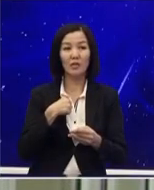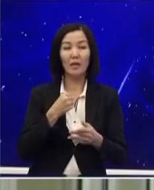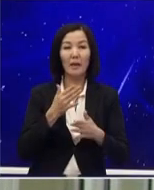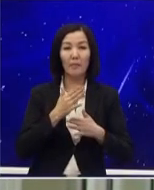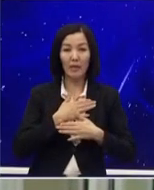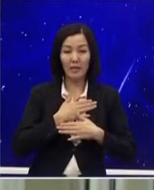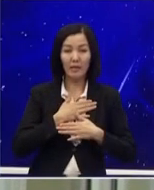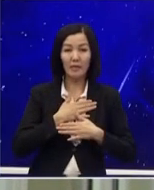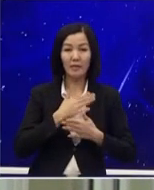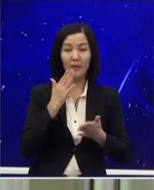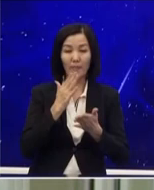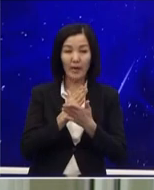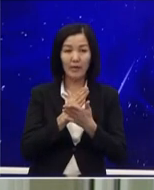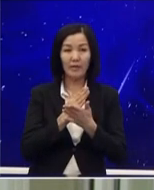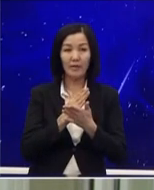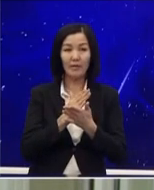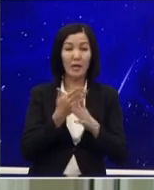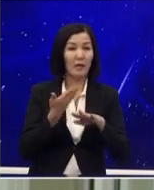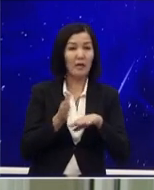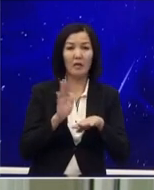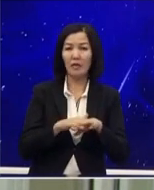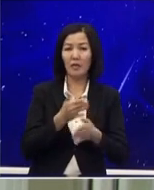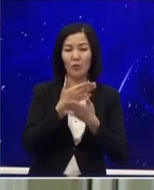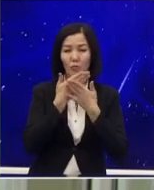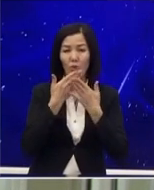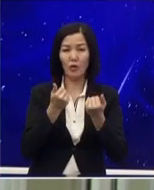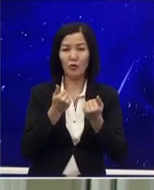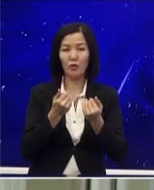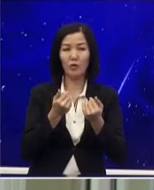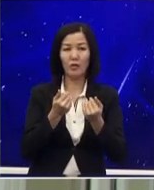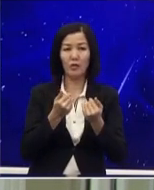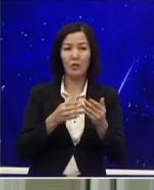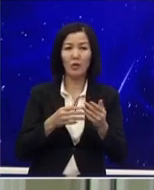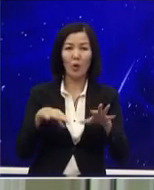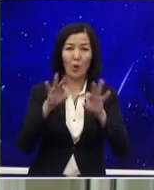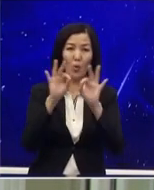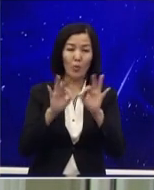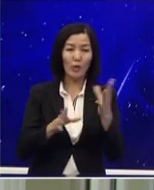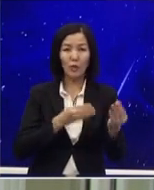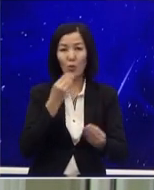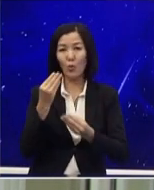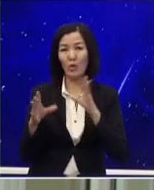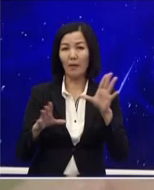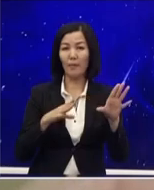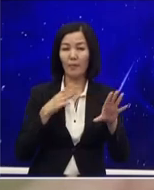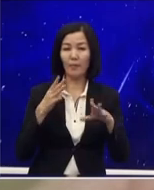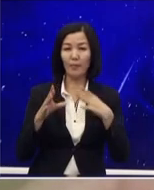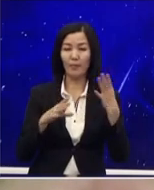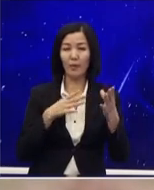де басымнан өткен. Сол себептен маған ешқандай қиындық тудырған жоқ. Образды сомдап шығу жеңіл